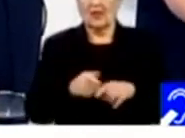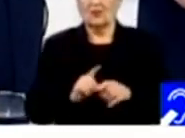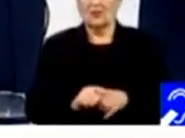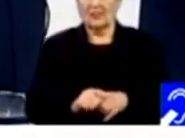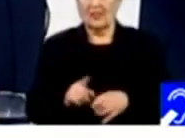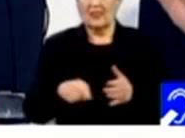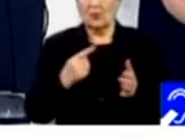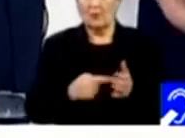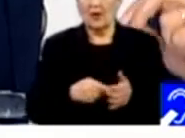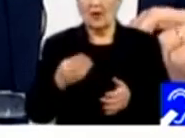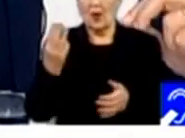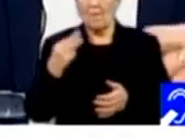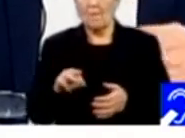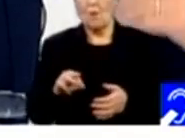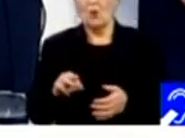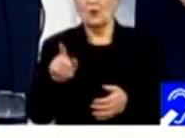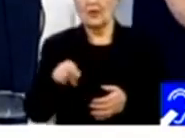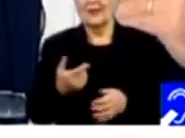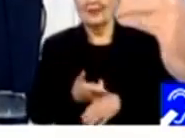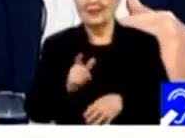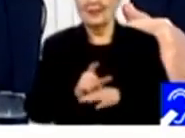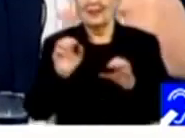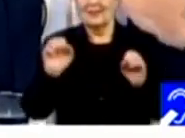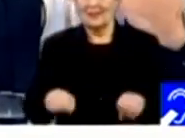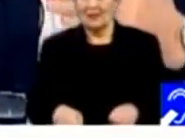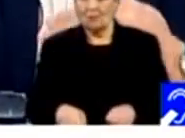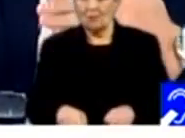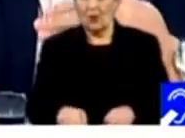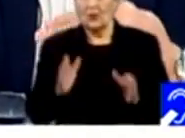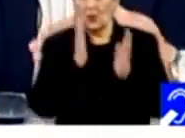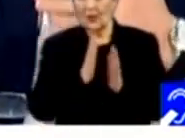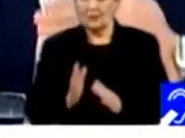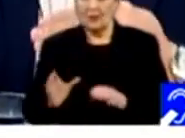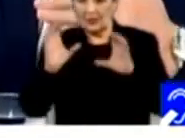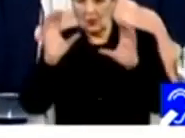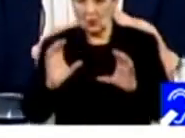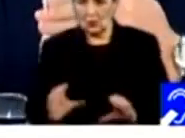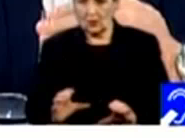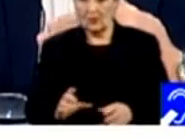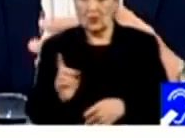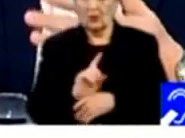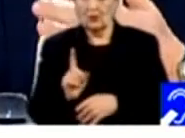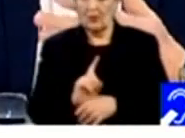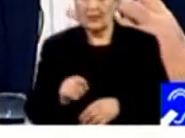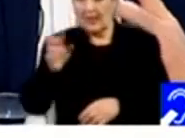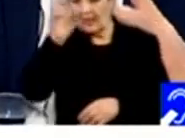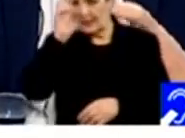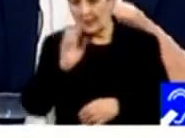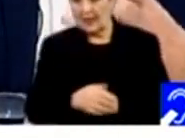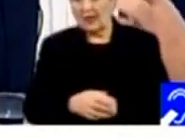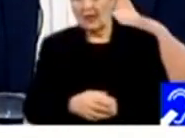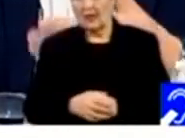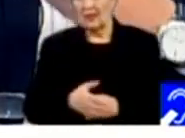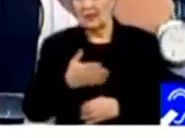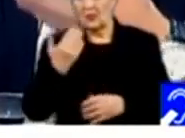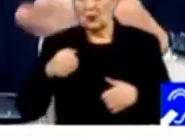mod cât se poate de exact voi respecta Constituția și cadrul normativ al țării. Dreptul la asociere